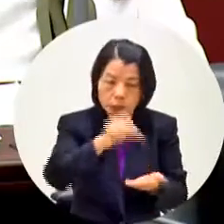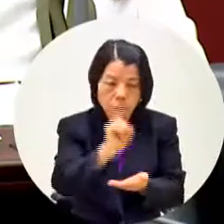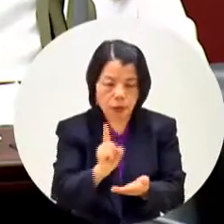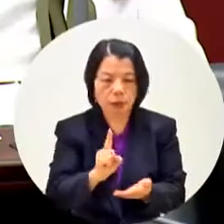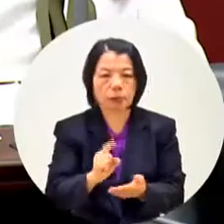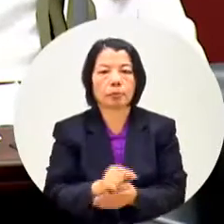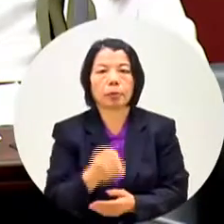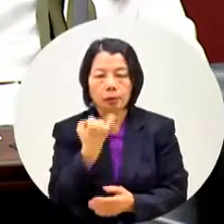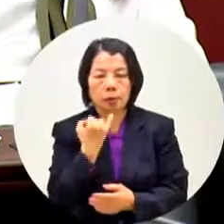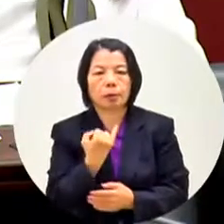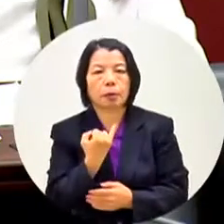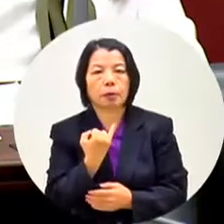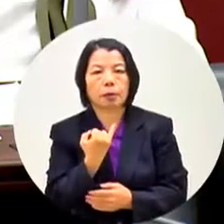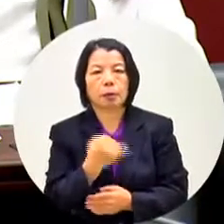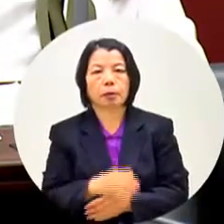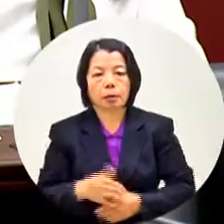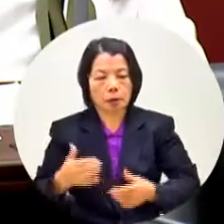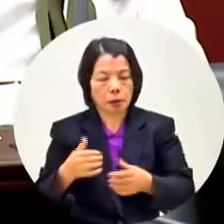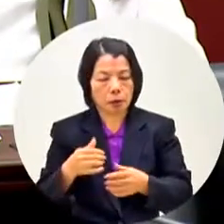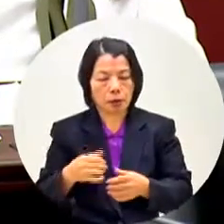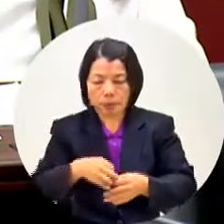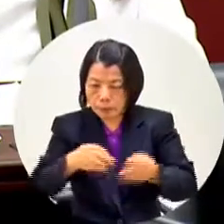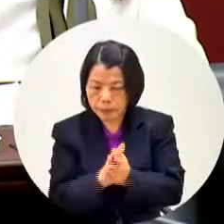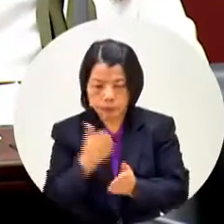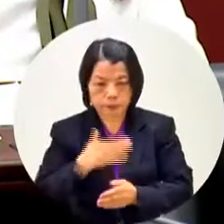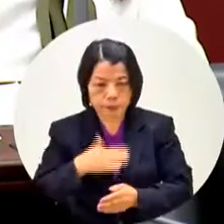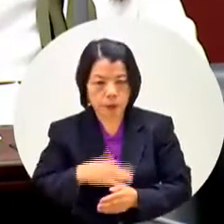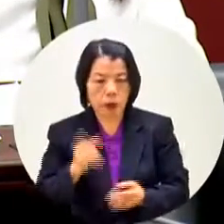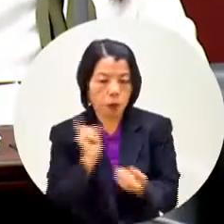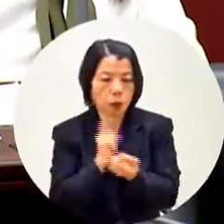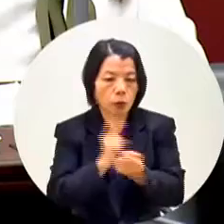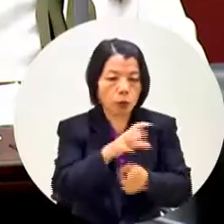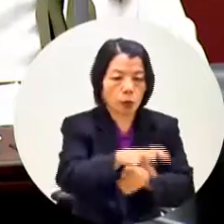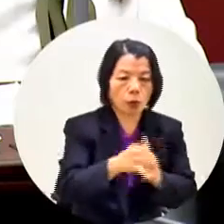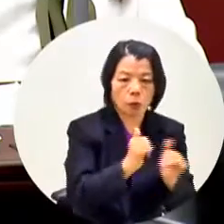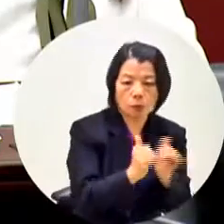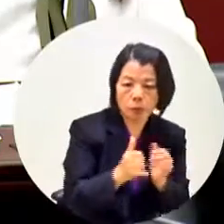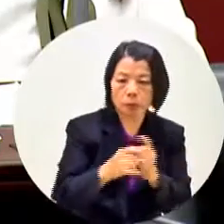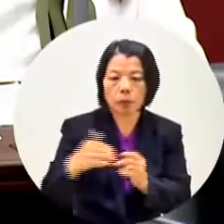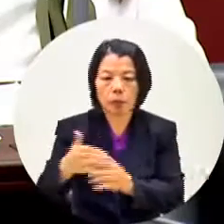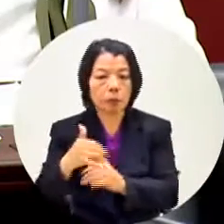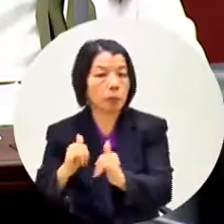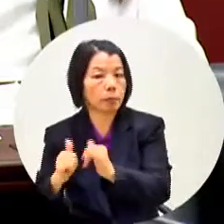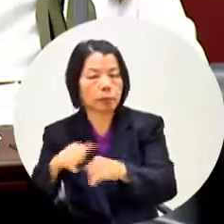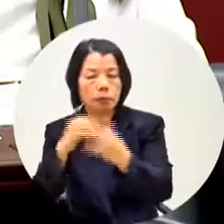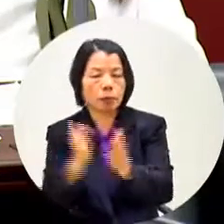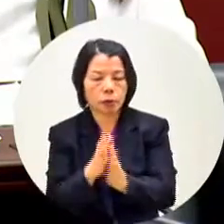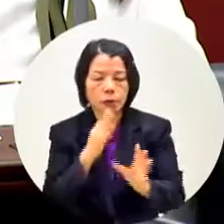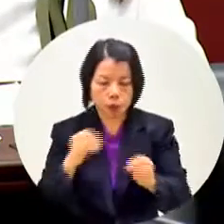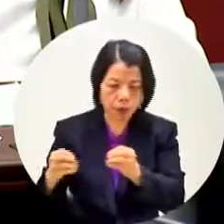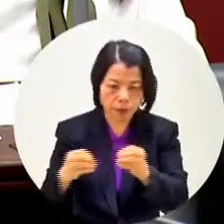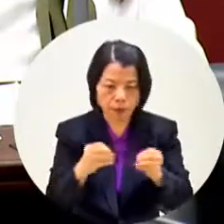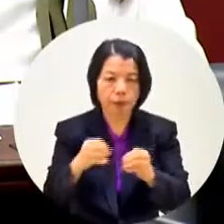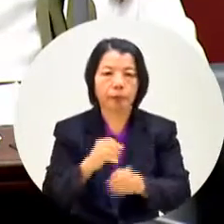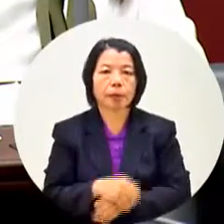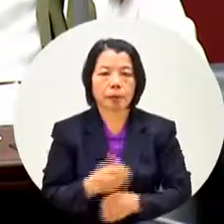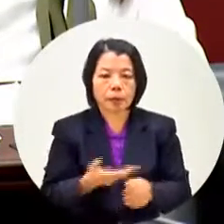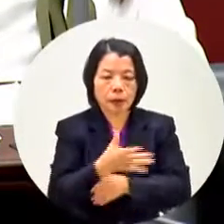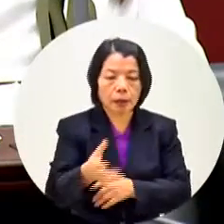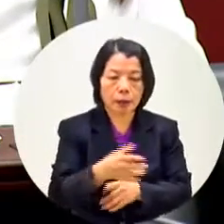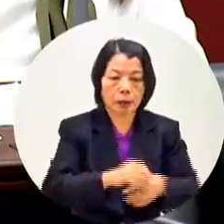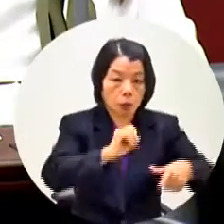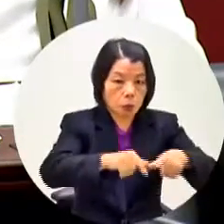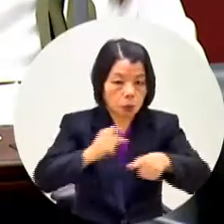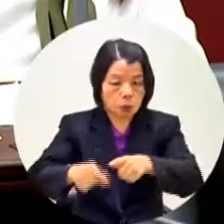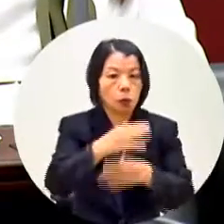小组。当我们遇到天灾的时候，我们明明知道产量在下一季的时候会集中，所以我们是市政府这边可以提早